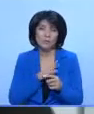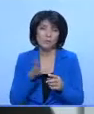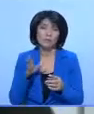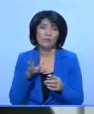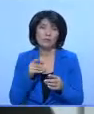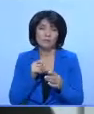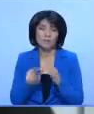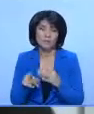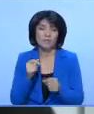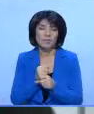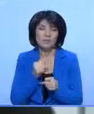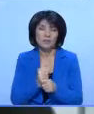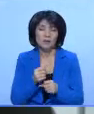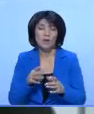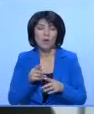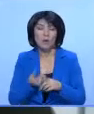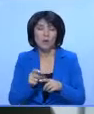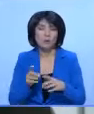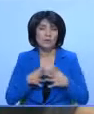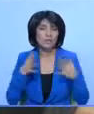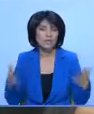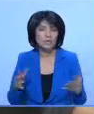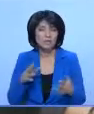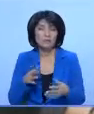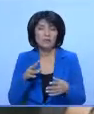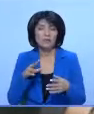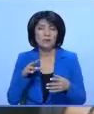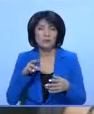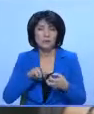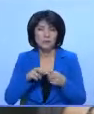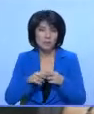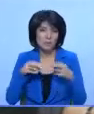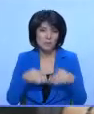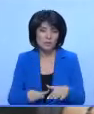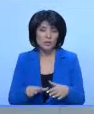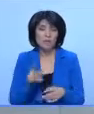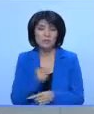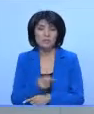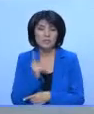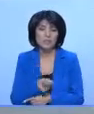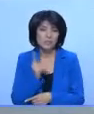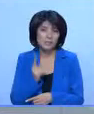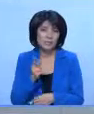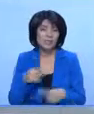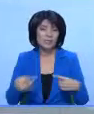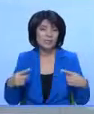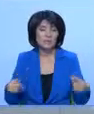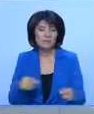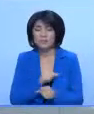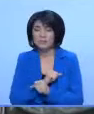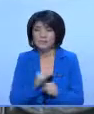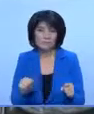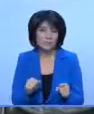да үлкен мән беріп отырып, сарымсақ көлі кәсіпорынның қарамағында. Бұл жердегі аң құс балықтаулап тағам ретінде пайдалануға болмайды.